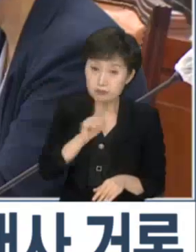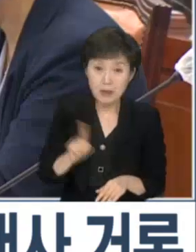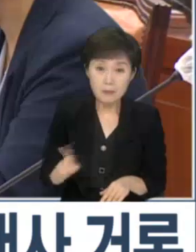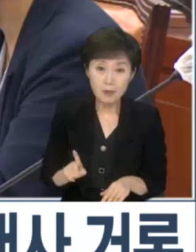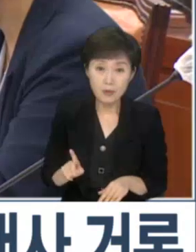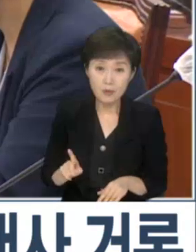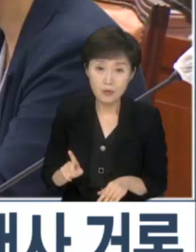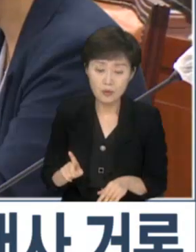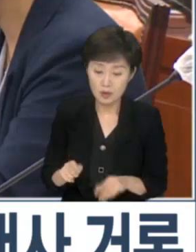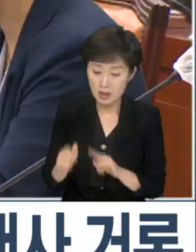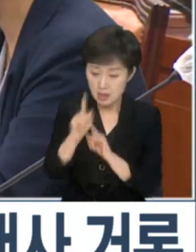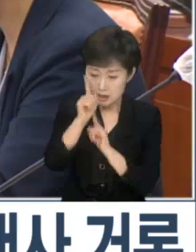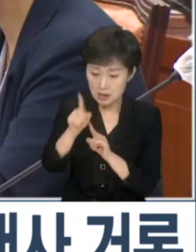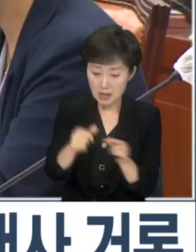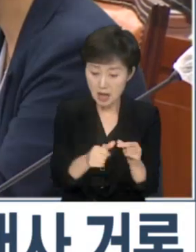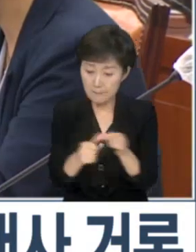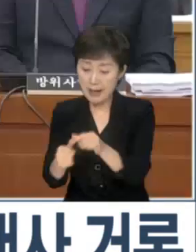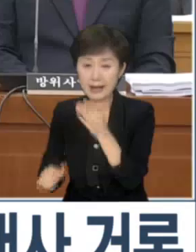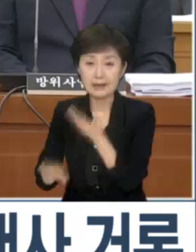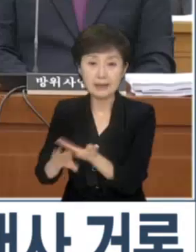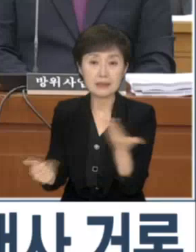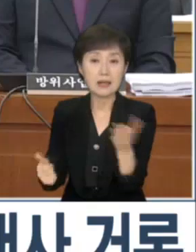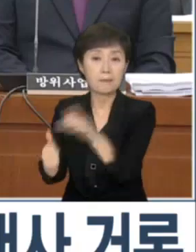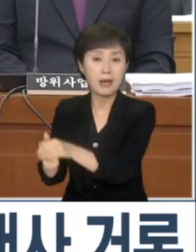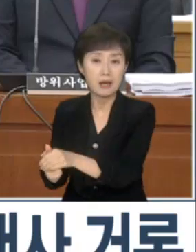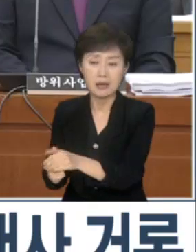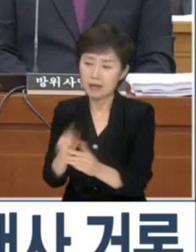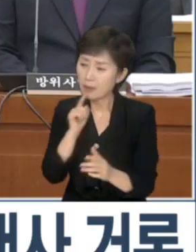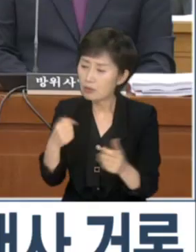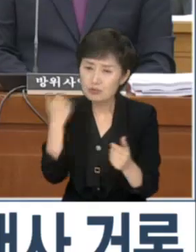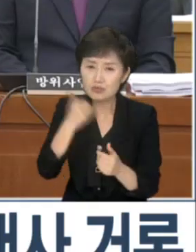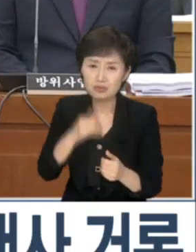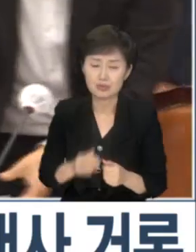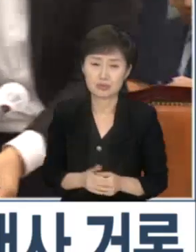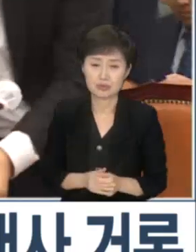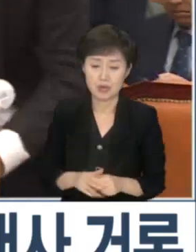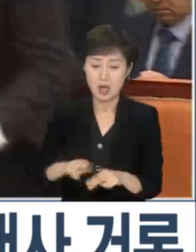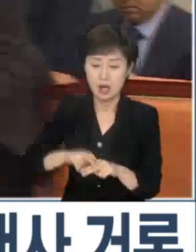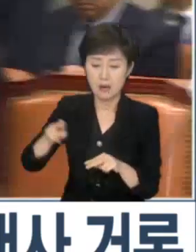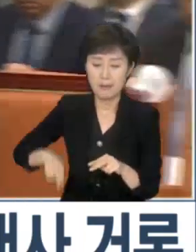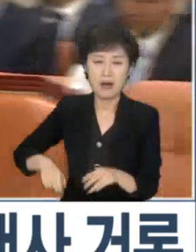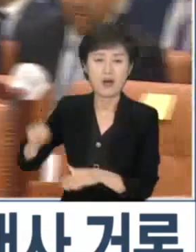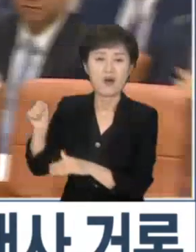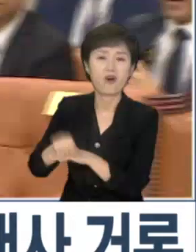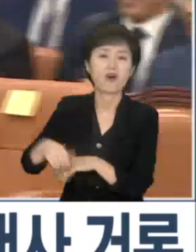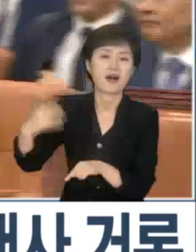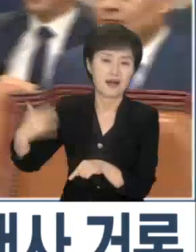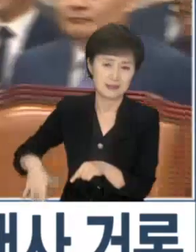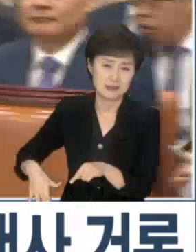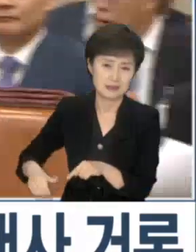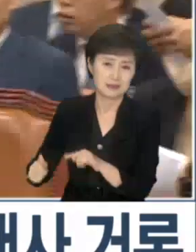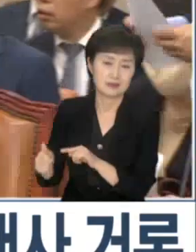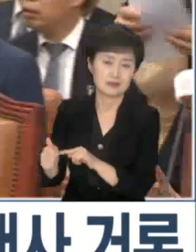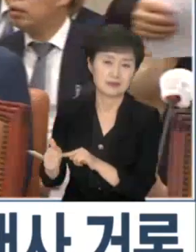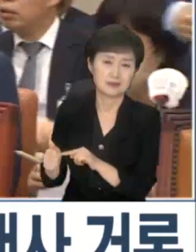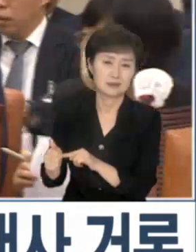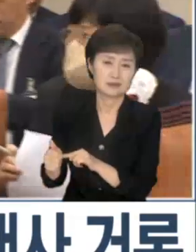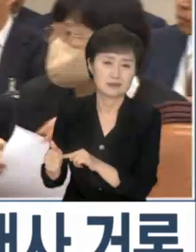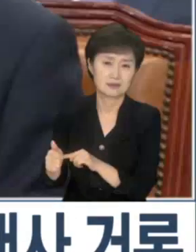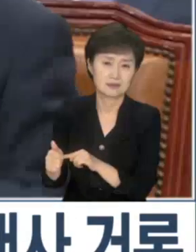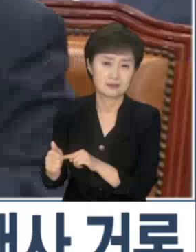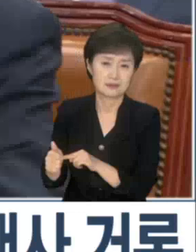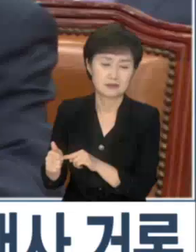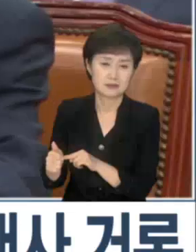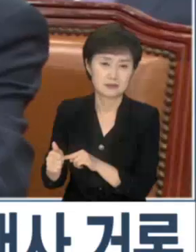그런데 지금 어디서 이렇게 이런 얘기가 나왔는지 모르겠는데 아 지금 당장 사표 수리도 되지 않은 분에 대해서 사표 수리가 난 다음에